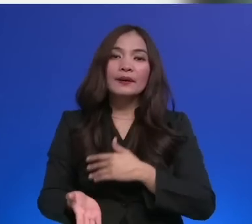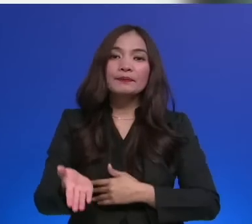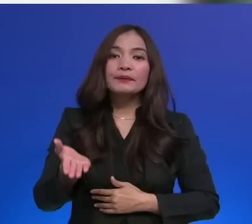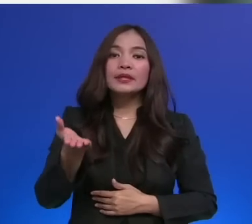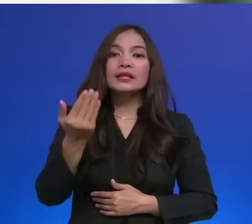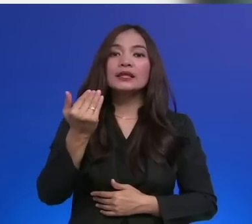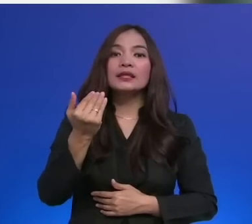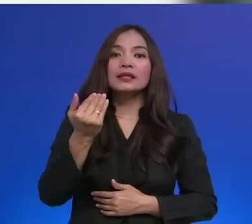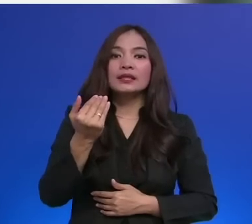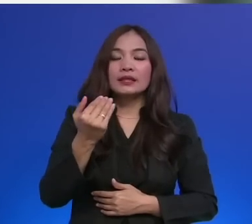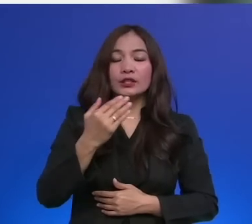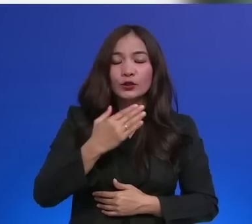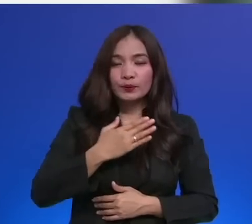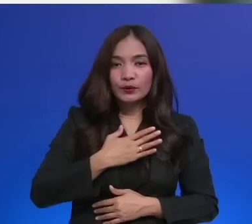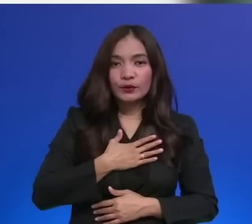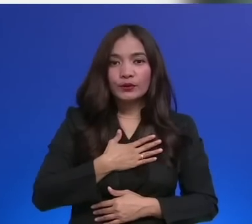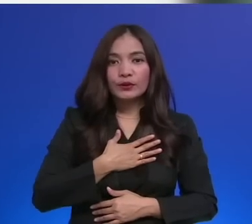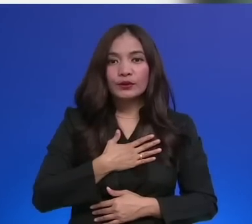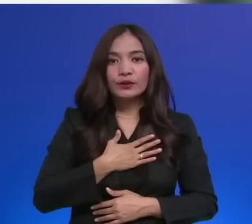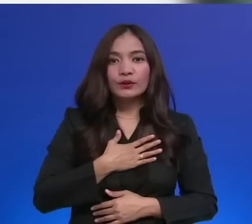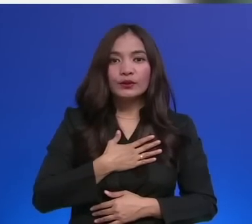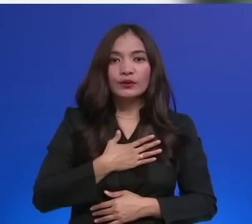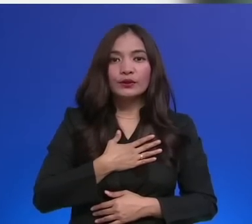dalam hidupku.